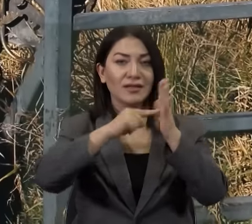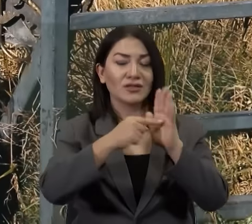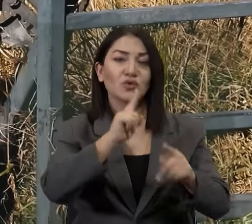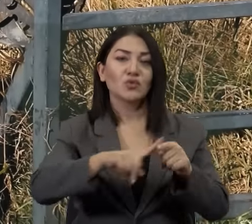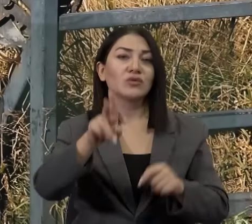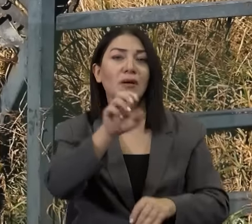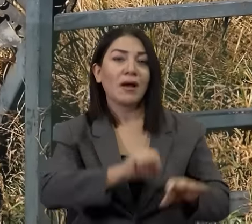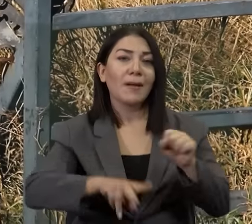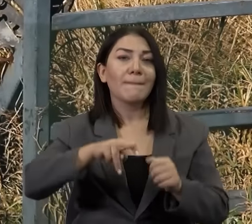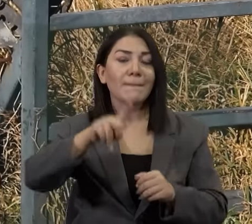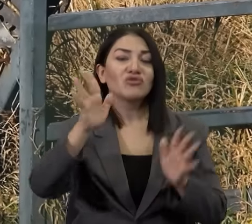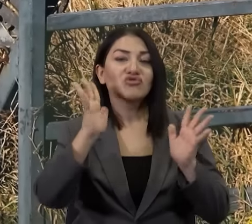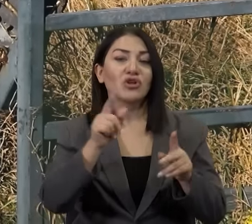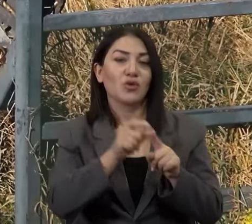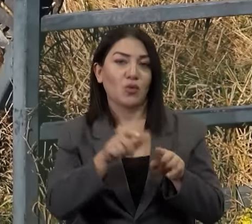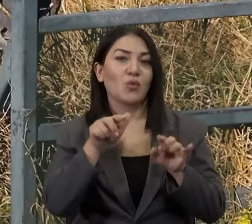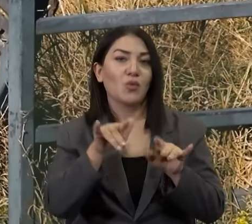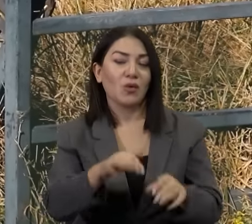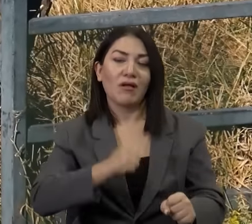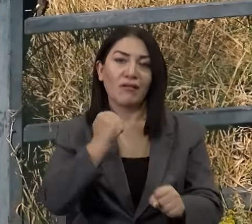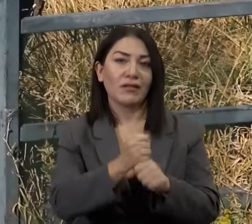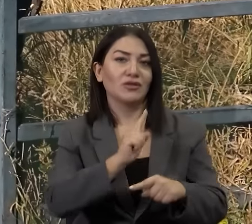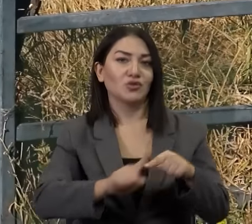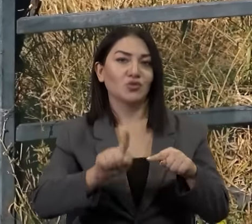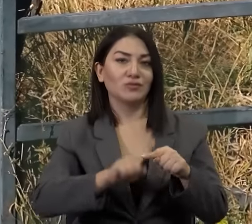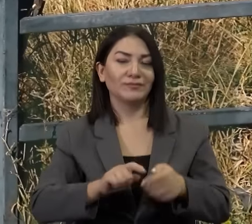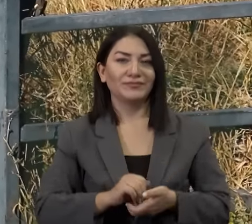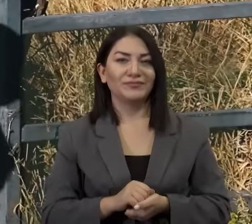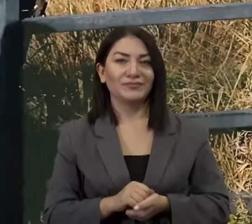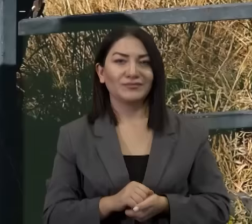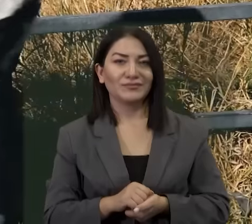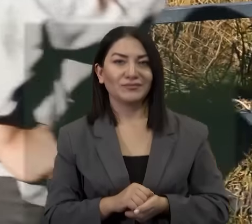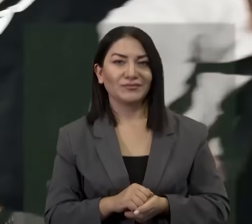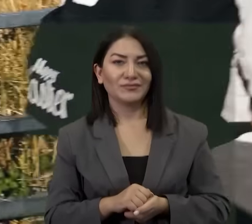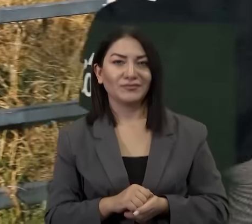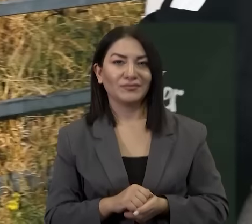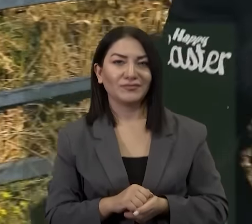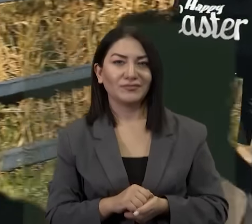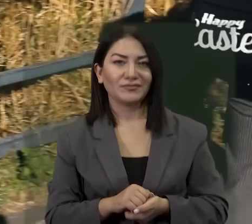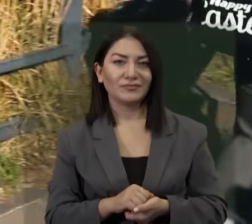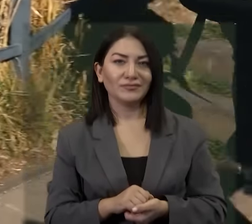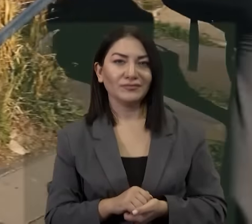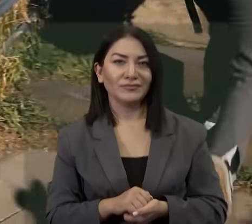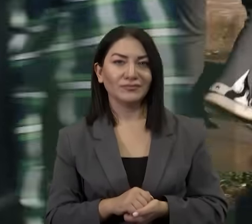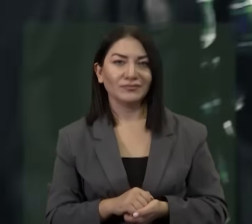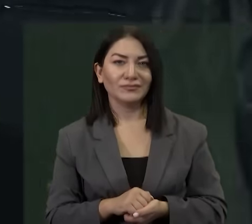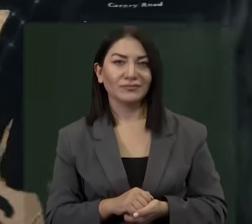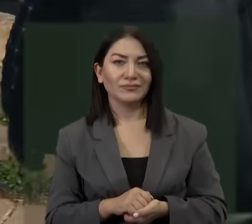եկեք արագ բարձրանանք, ոնց հասկանում եմ, մենք շատ բան ունենք անելու, պետք է արագացնենք։ Գնացինք։